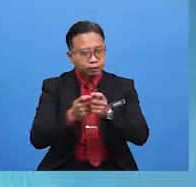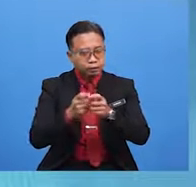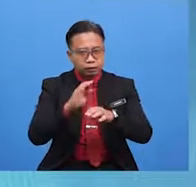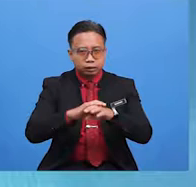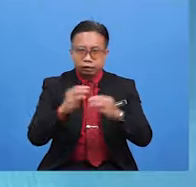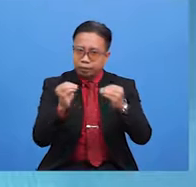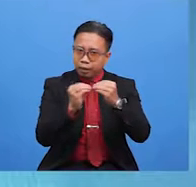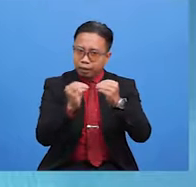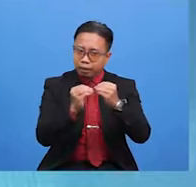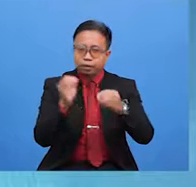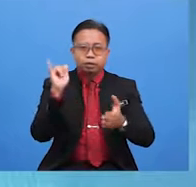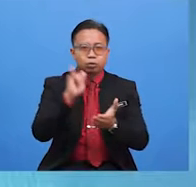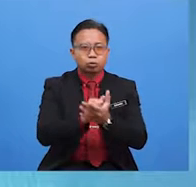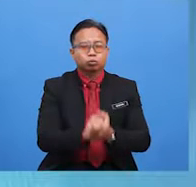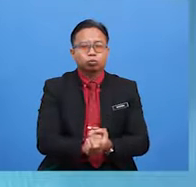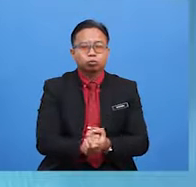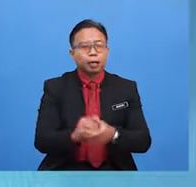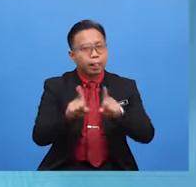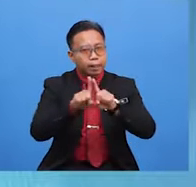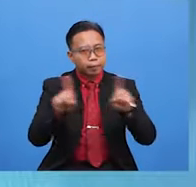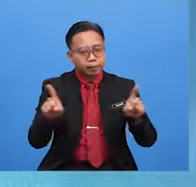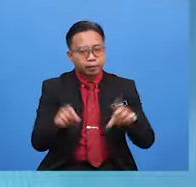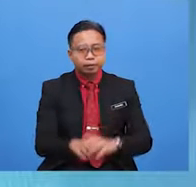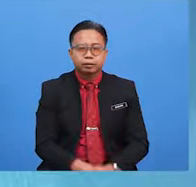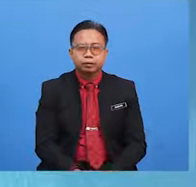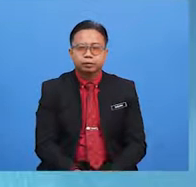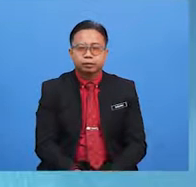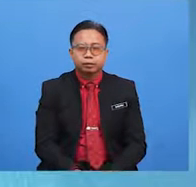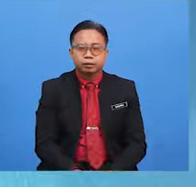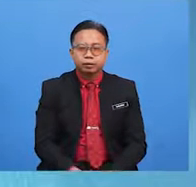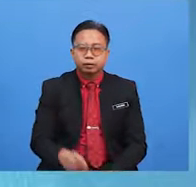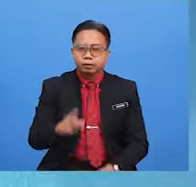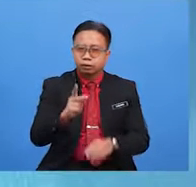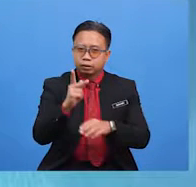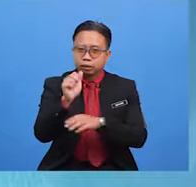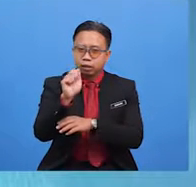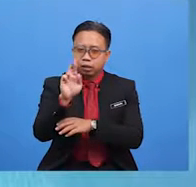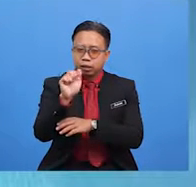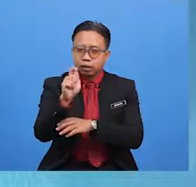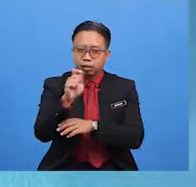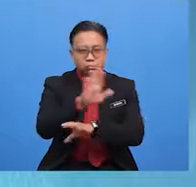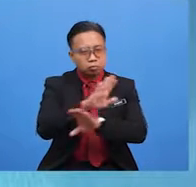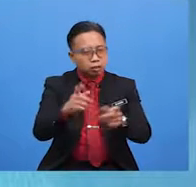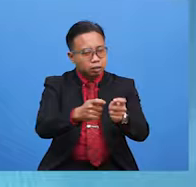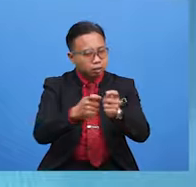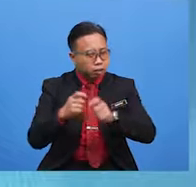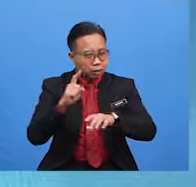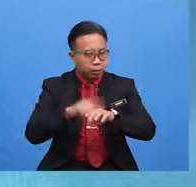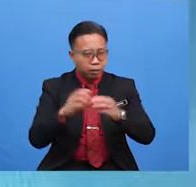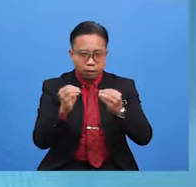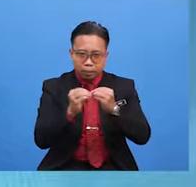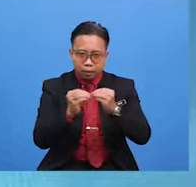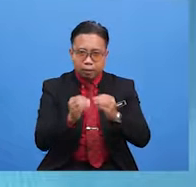tersebut. Namun demikian, karat tidak tertarik kepada magnet kerana